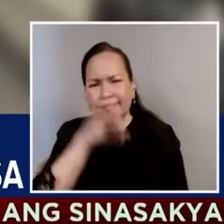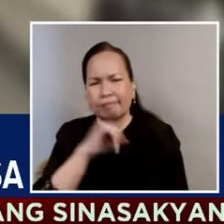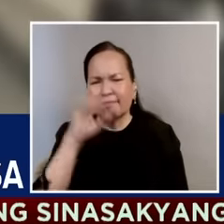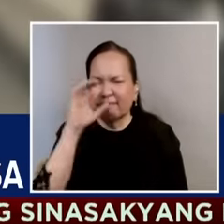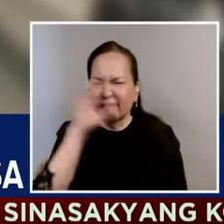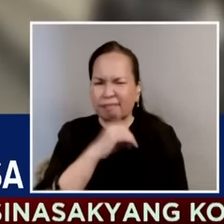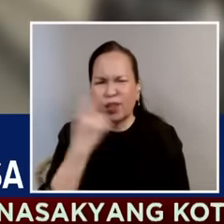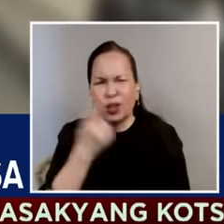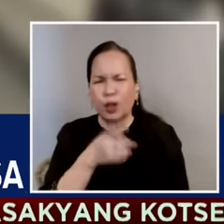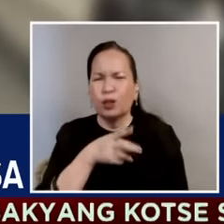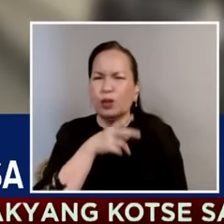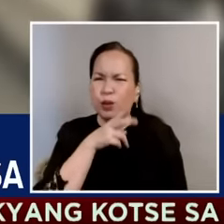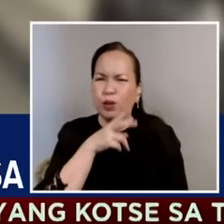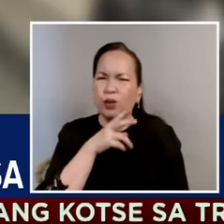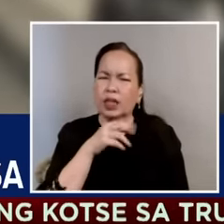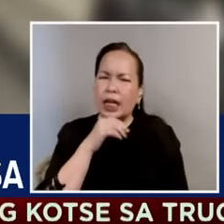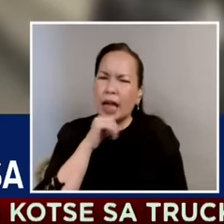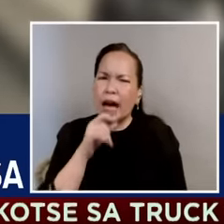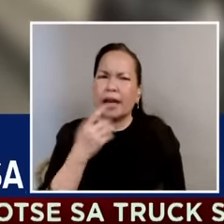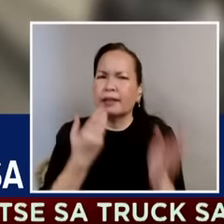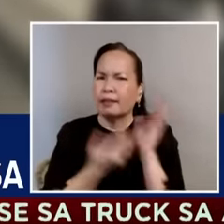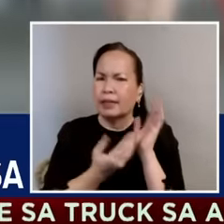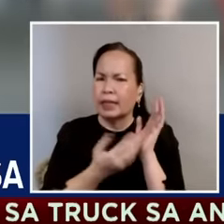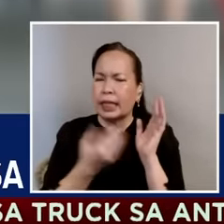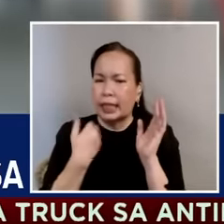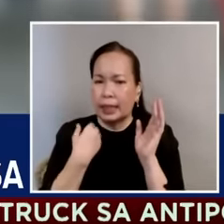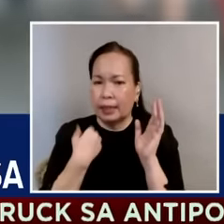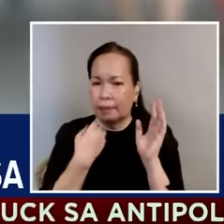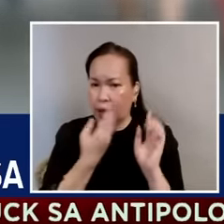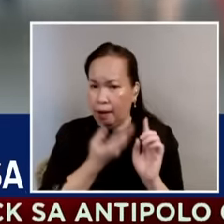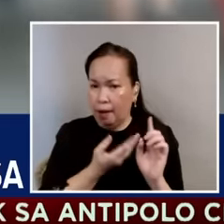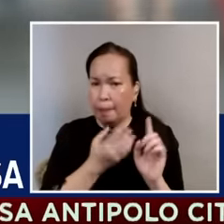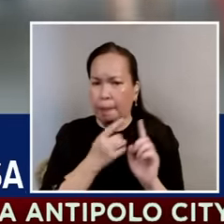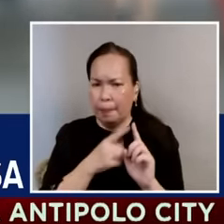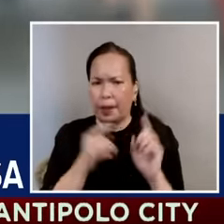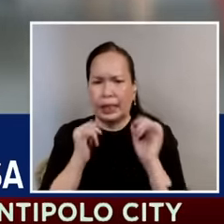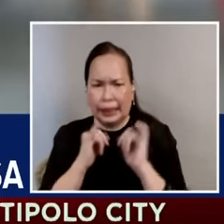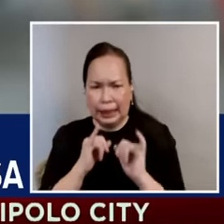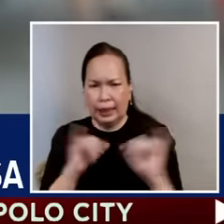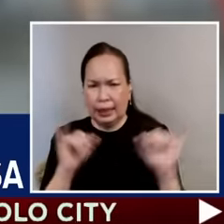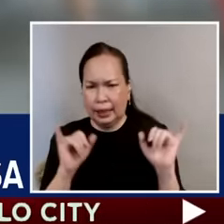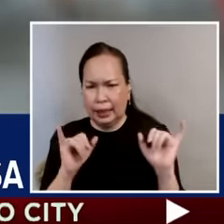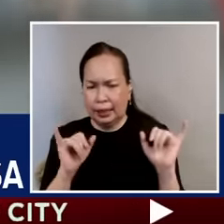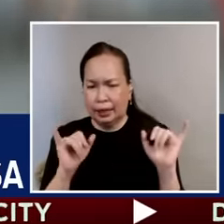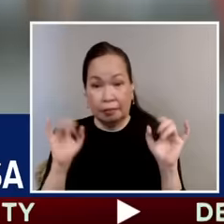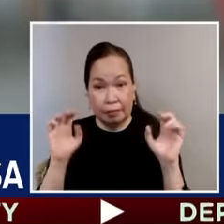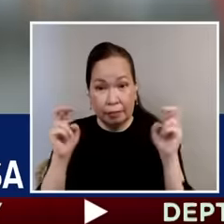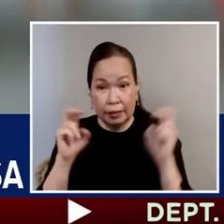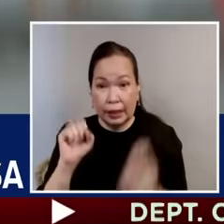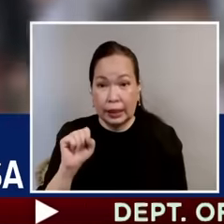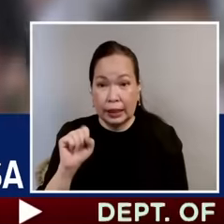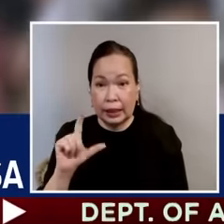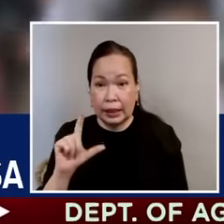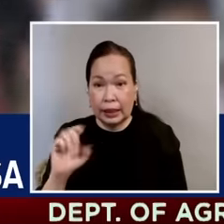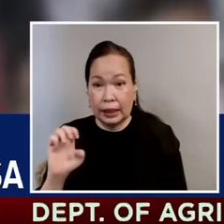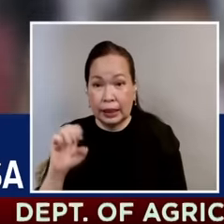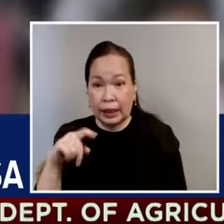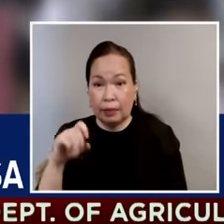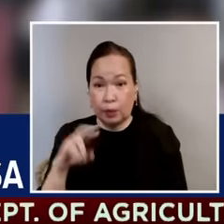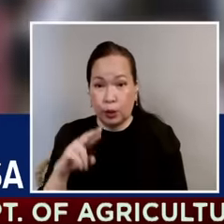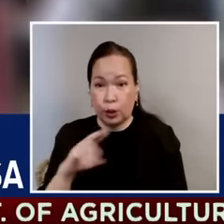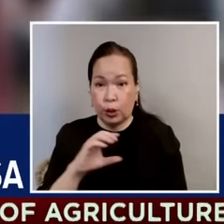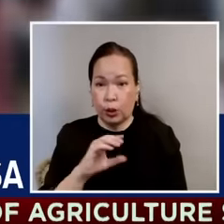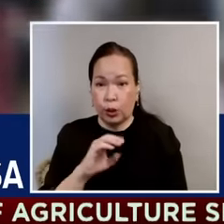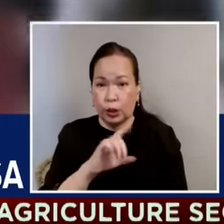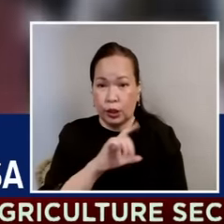spekulasyon lamang ang tungkol sa sleeper cells, iniimbisigahan na umano nila at tinitignan lahat ng anggulo. Uno nang